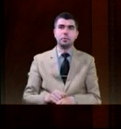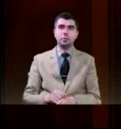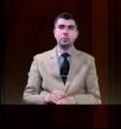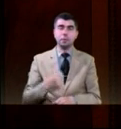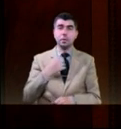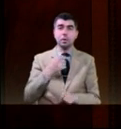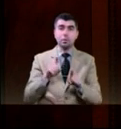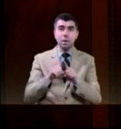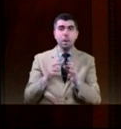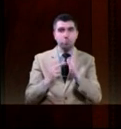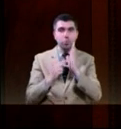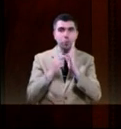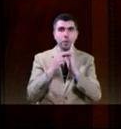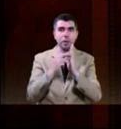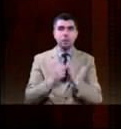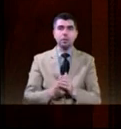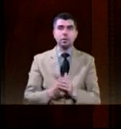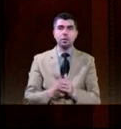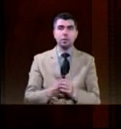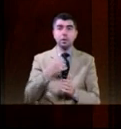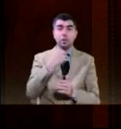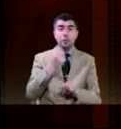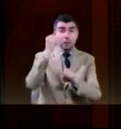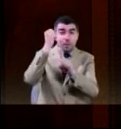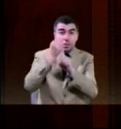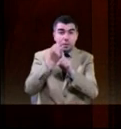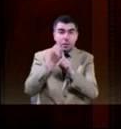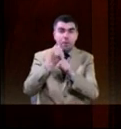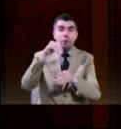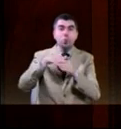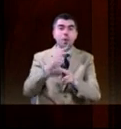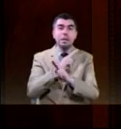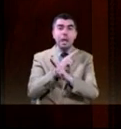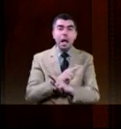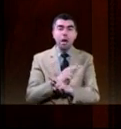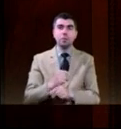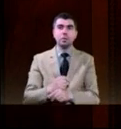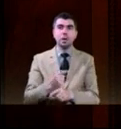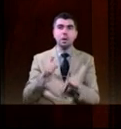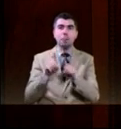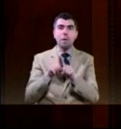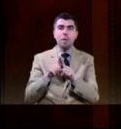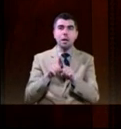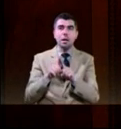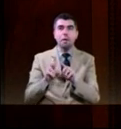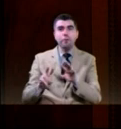وكتقولوا لي تعمل بالتدريج، خصكم تعرفوا باللي الاصلاح ديال التقاعد بحال شي واحد خصو يوصل للسطح،